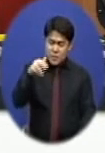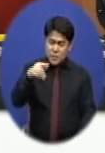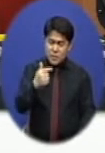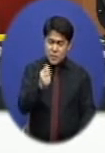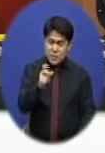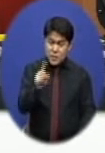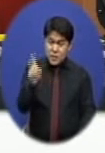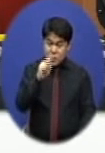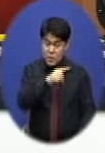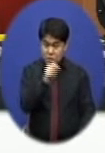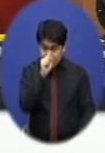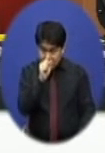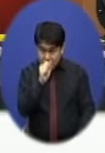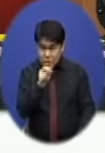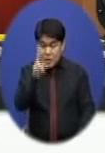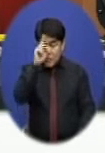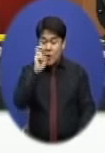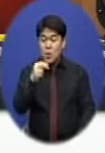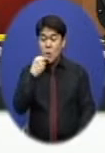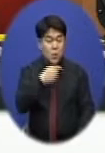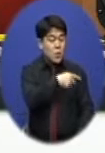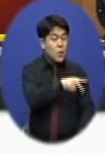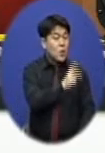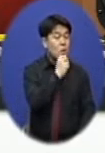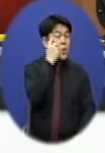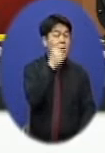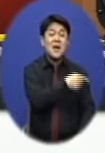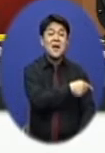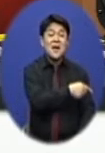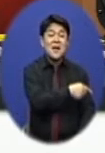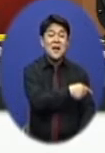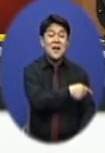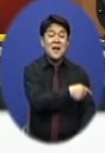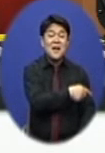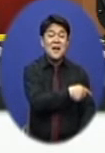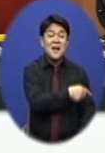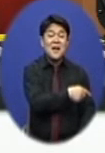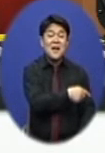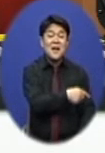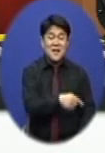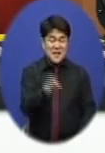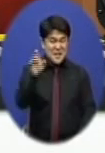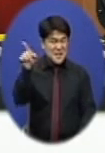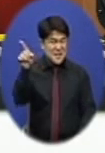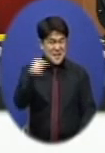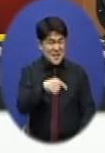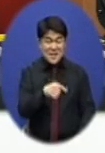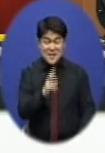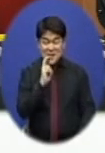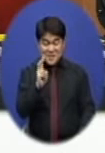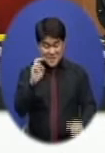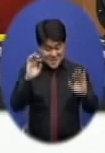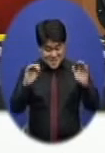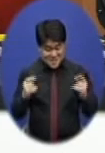춘향아 네. 이런 노래 있잖아요. 네, 네. 왜 박현빈 씨 노래를 안 하고 서정호 씨 노래를 하실까요? 아, 같은 춘향인데. 네, 네. 같은 춘향인데.